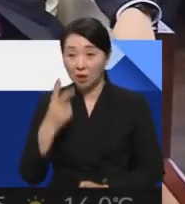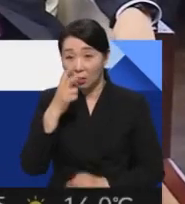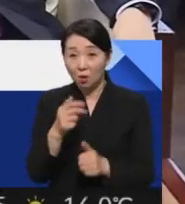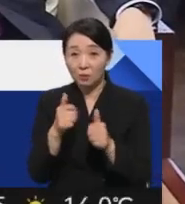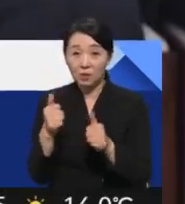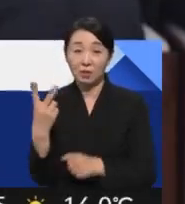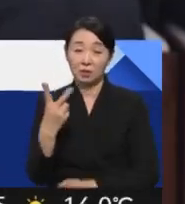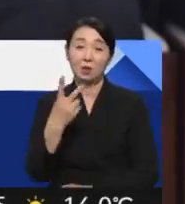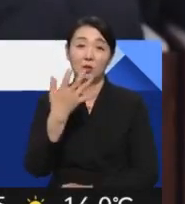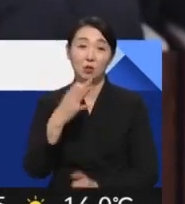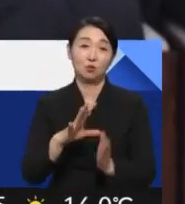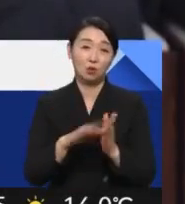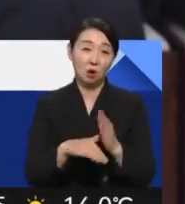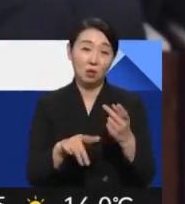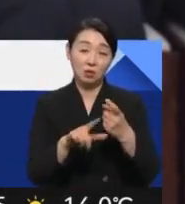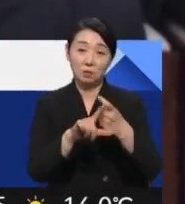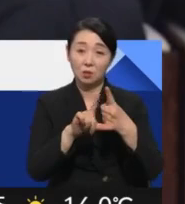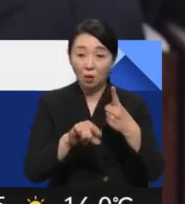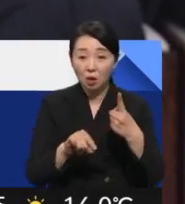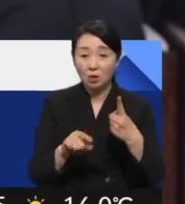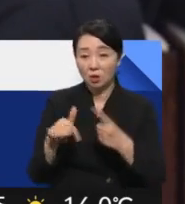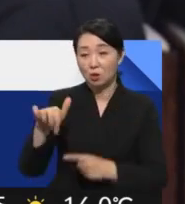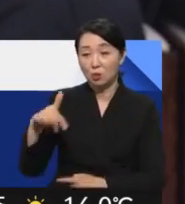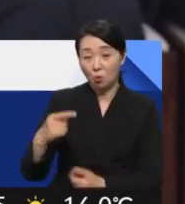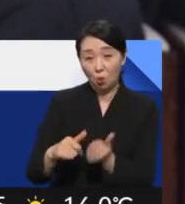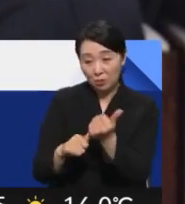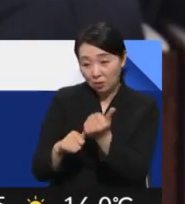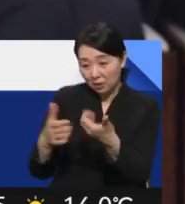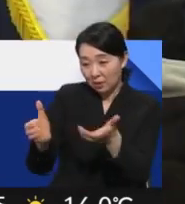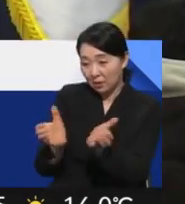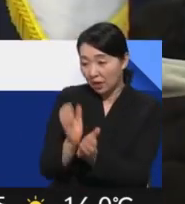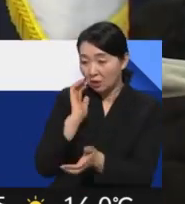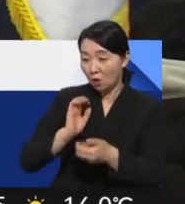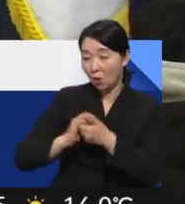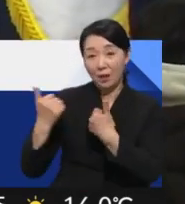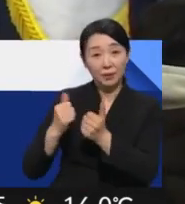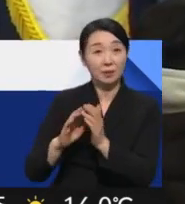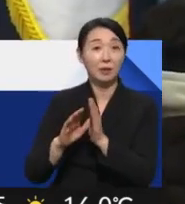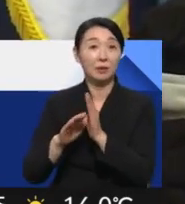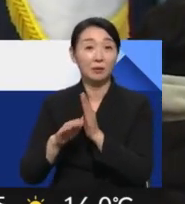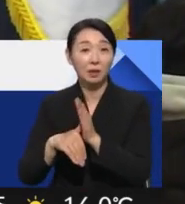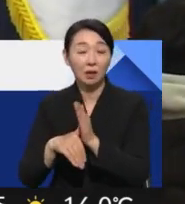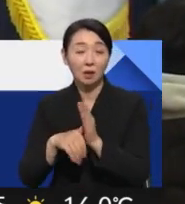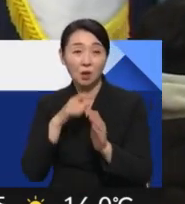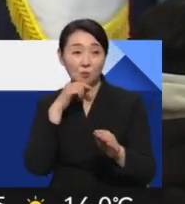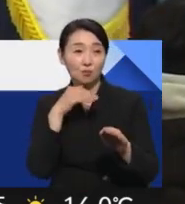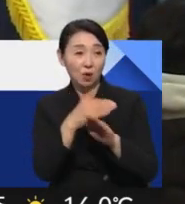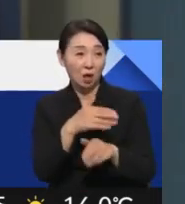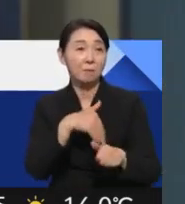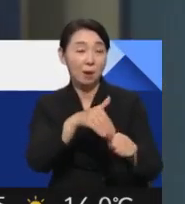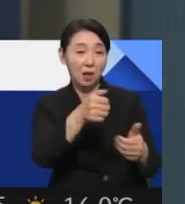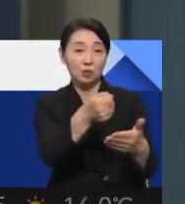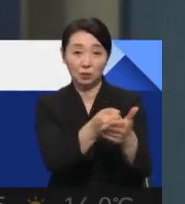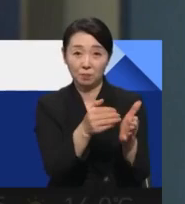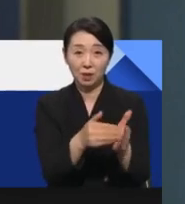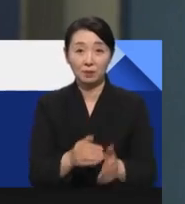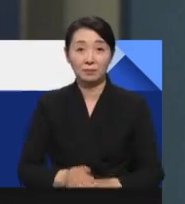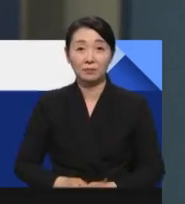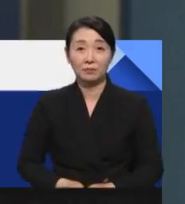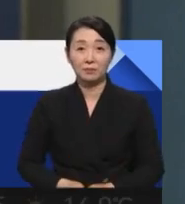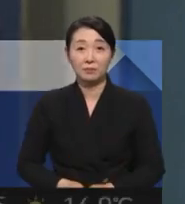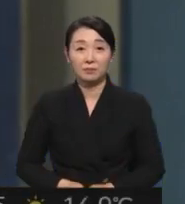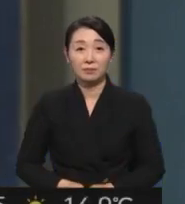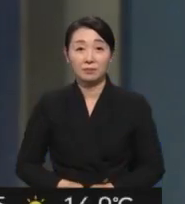지난 2019년 11월 노 전 비서실장이 주재한 청와대 대책회의에서 북송이 최종 결정이 된 것으로 보고